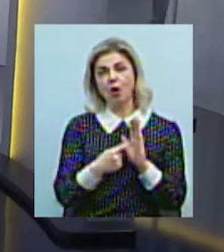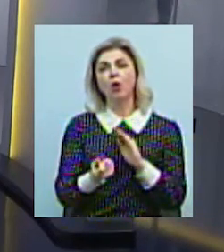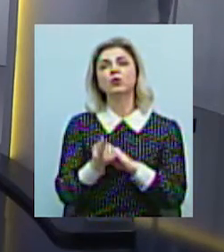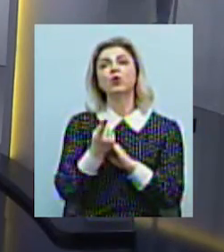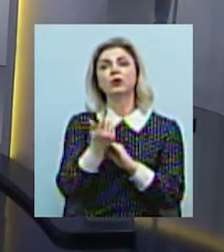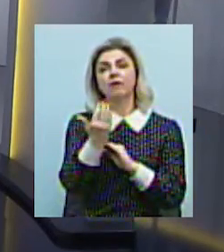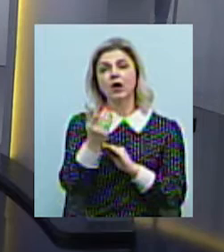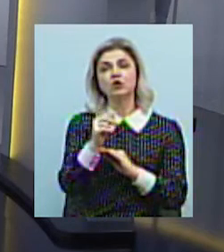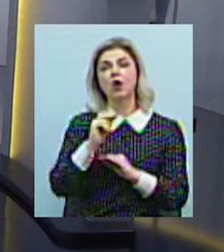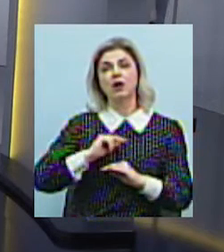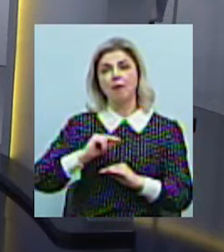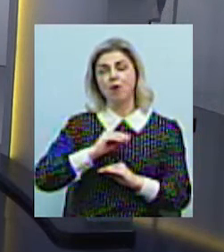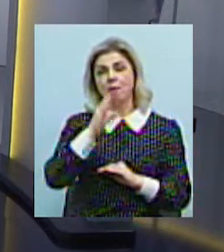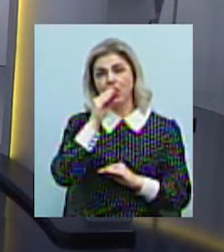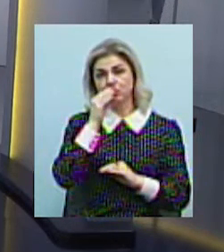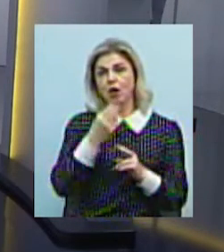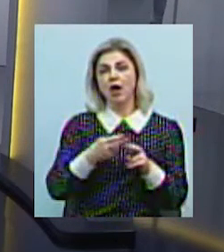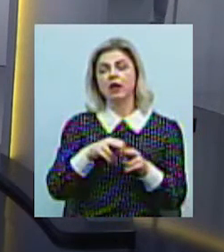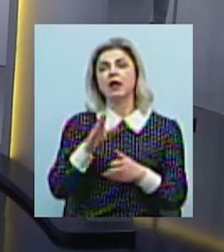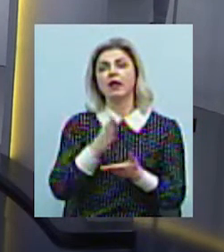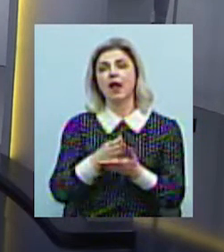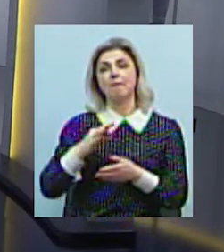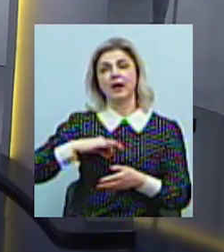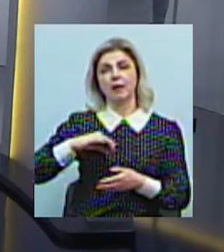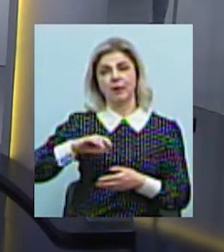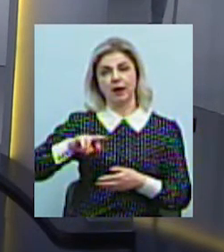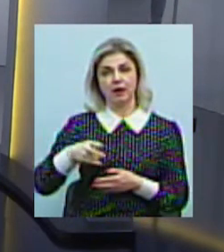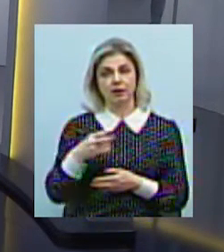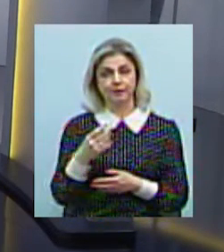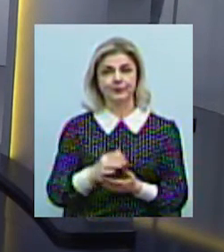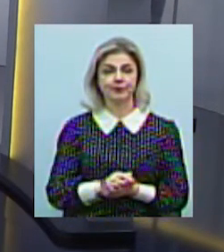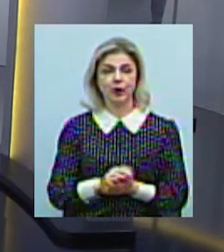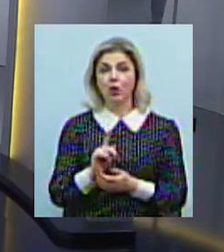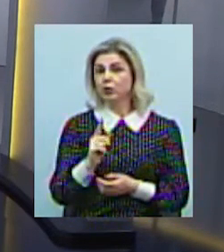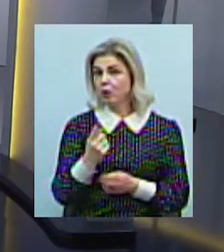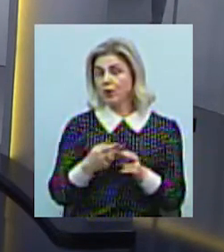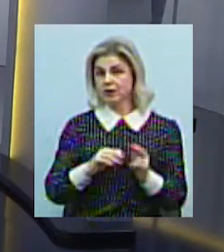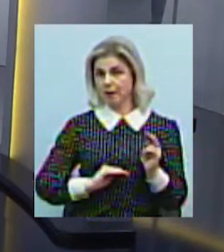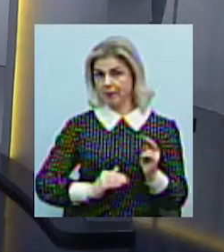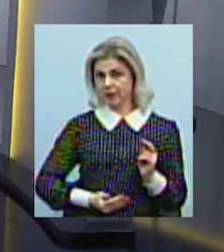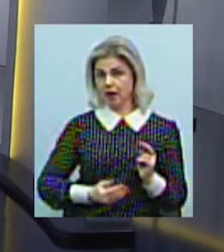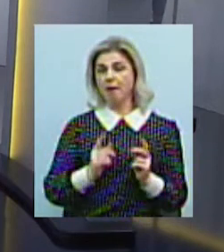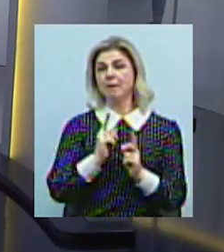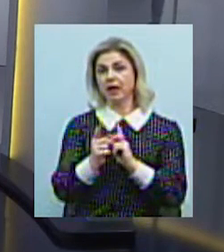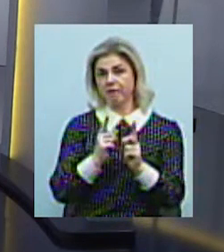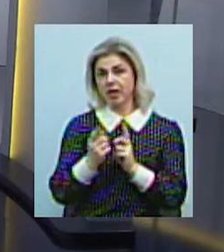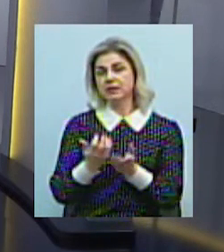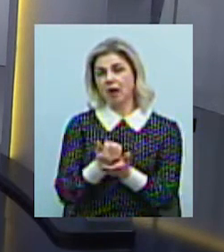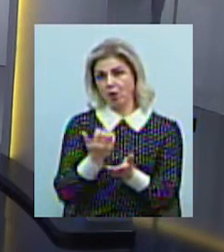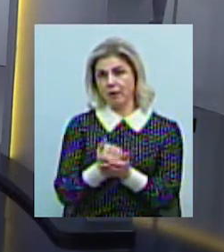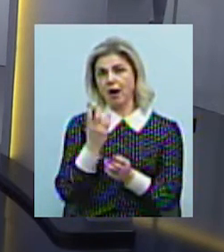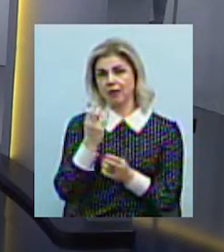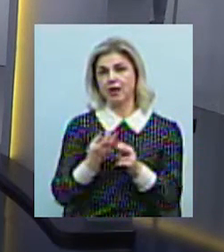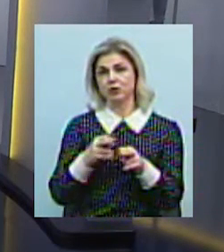що робота маршрутних таксі є прибильною? Тому що приватні перевізники заробляють на цьому.